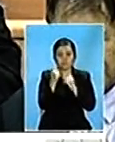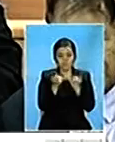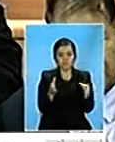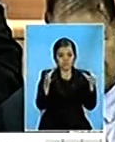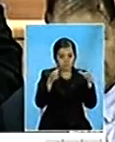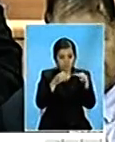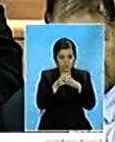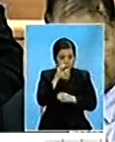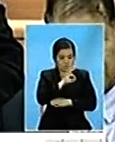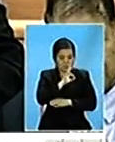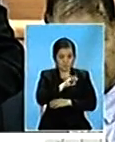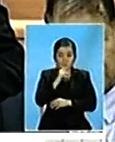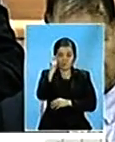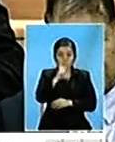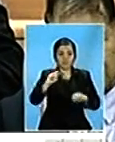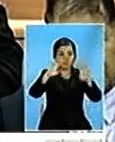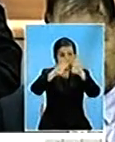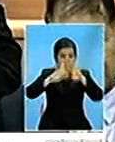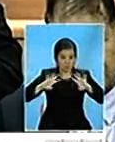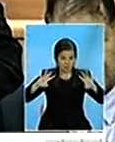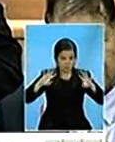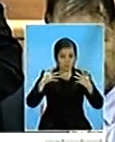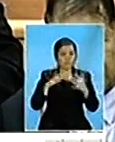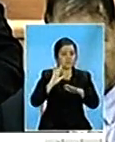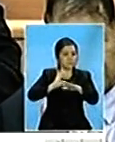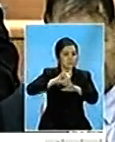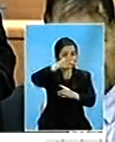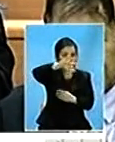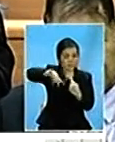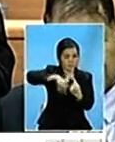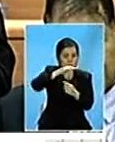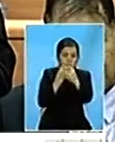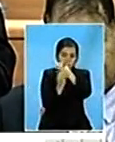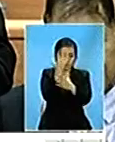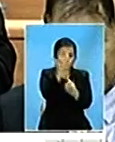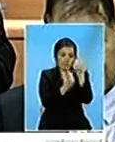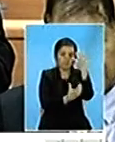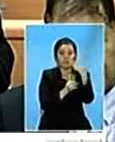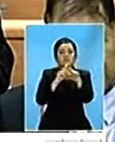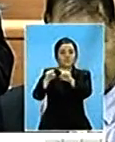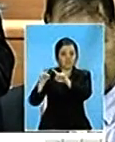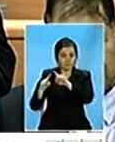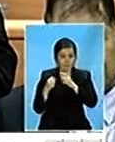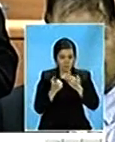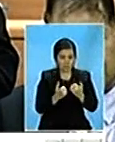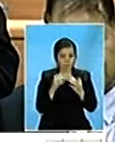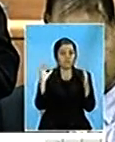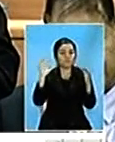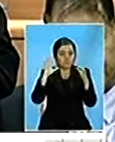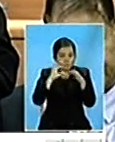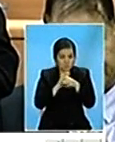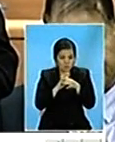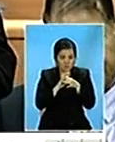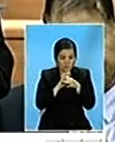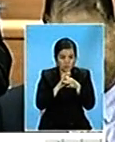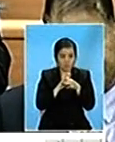กลุ่มประเทศอาเซียนแต่ว่าด้านทรัพยากรธรรมชาติและสิ่งแวดล้อมเป็นเรื่องที่เกี่ยวข้องกับประ